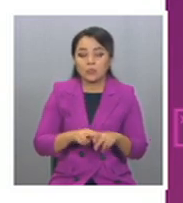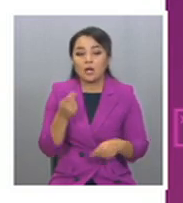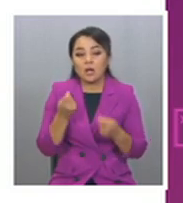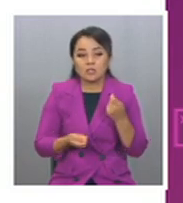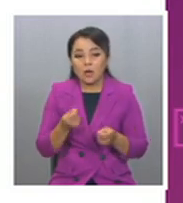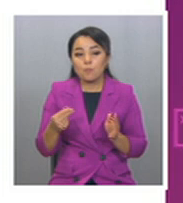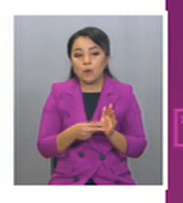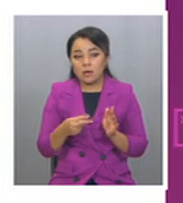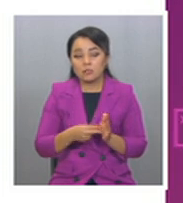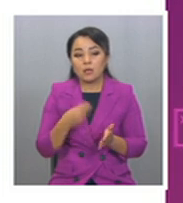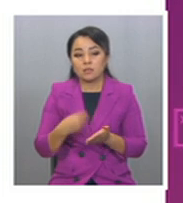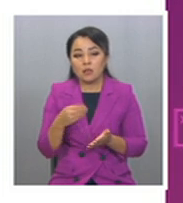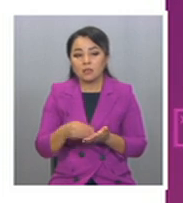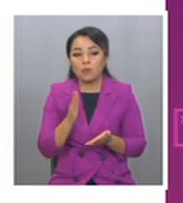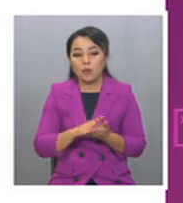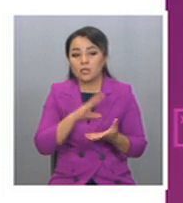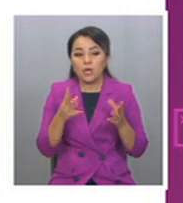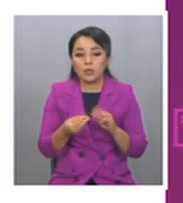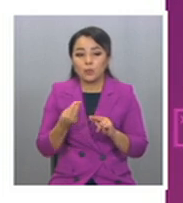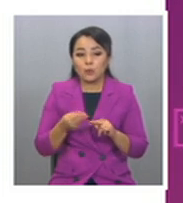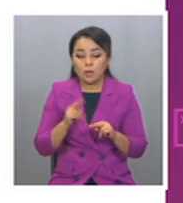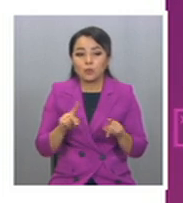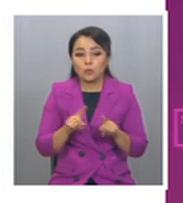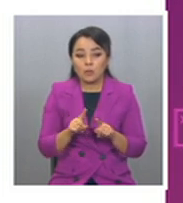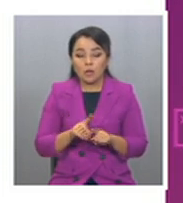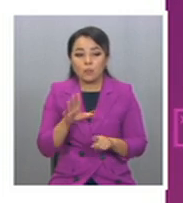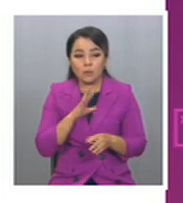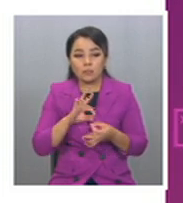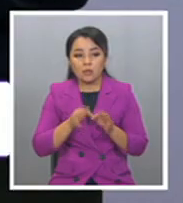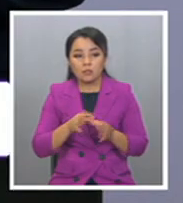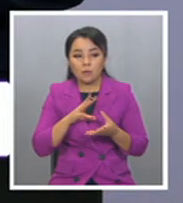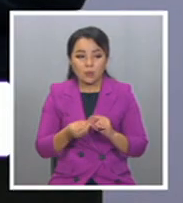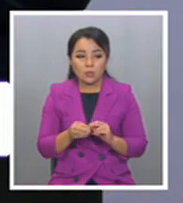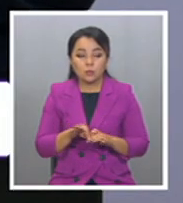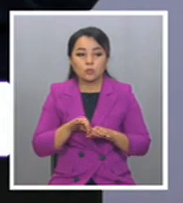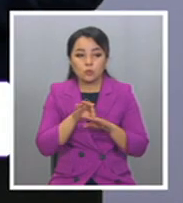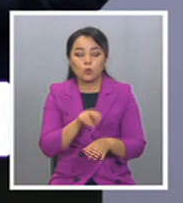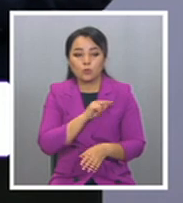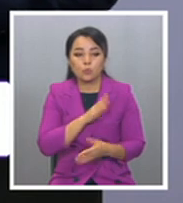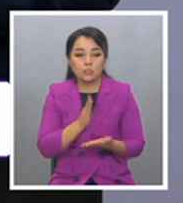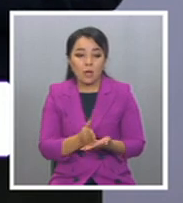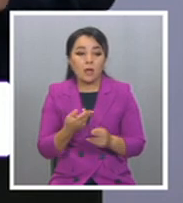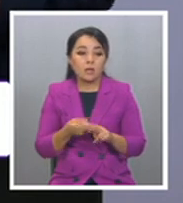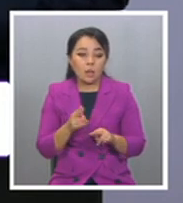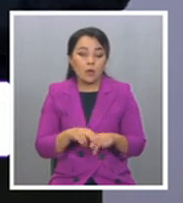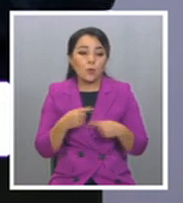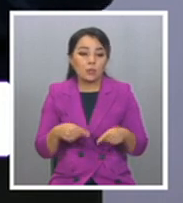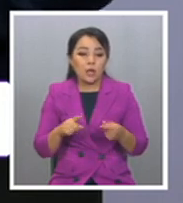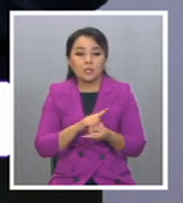сатып алды. Осының нәтижесінде онда қорлану жүре бастады. Енді келесі өзгеріс